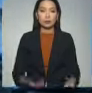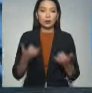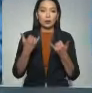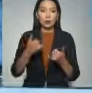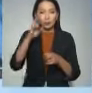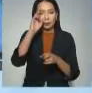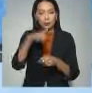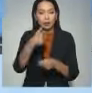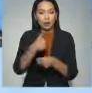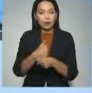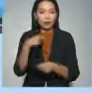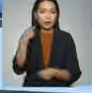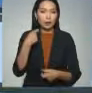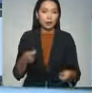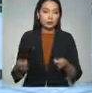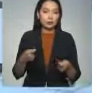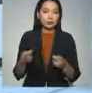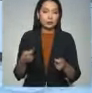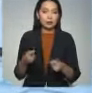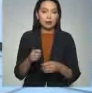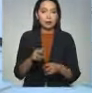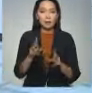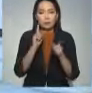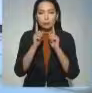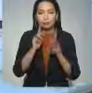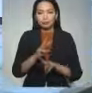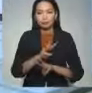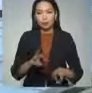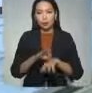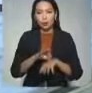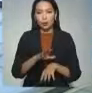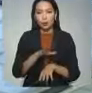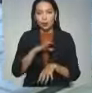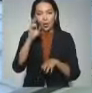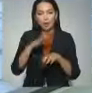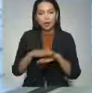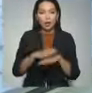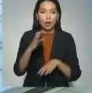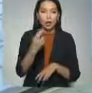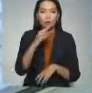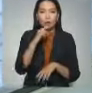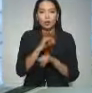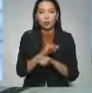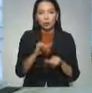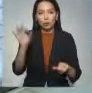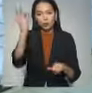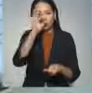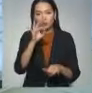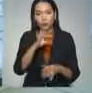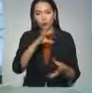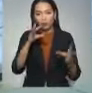Бүгін мемлекет басшысының төрағалығымен үкіметтің кеңейтілген отырысы өтті. Шыйында елдің әлеуметтік-экономикалық даму туралы есеп